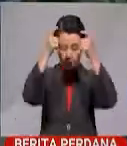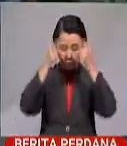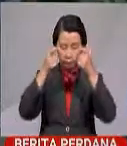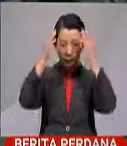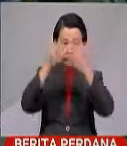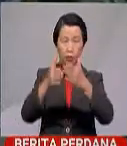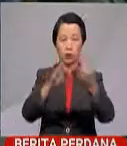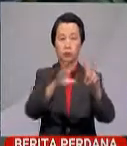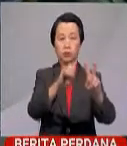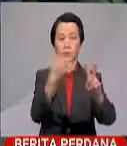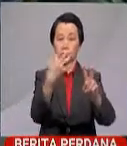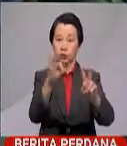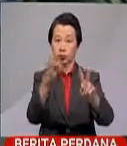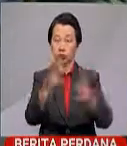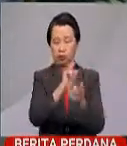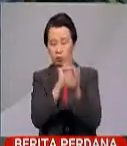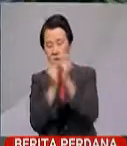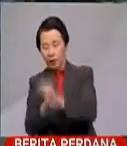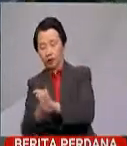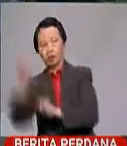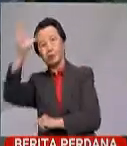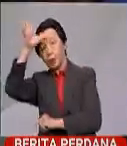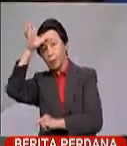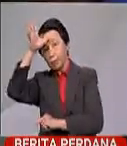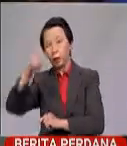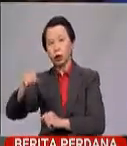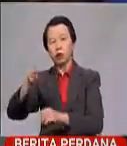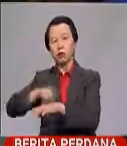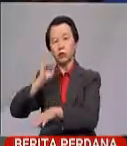Januari 2019 menggantikan almarhum Sultan Ahmad Shah